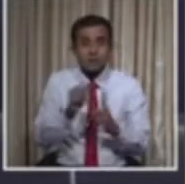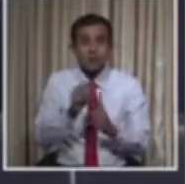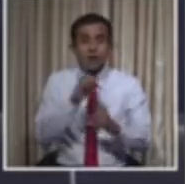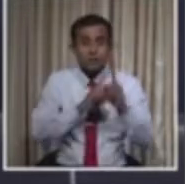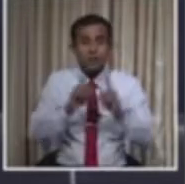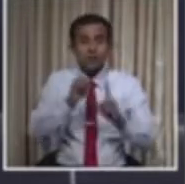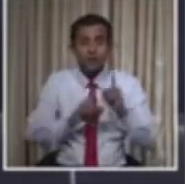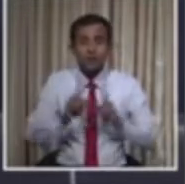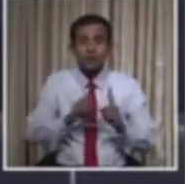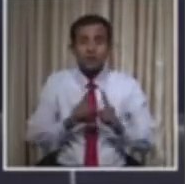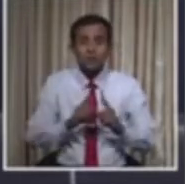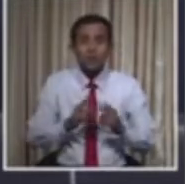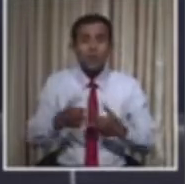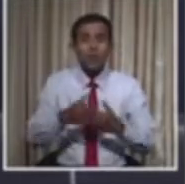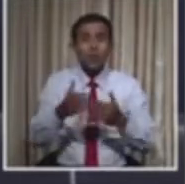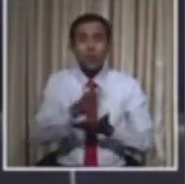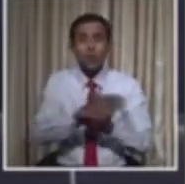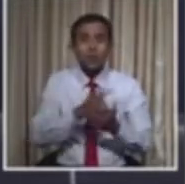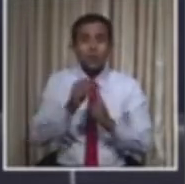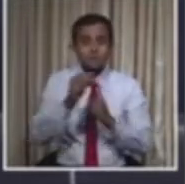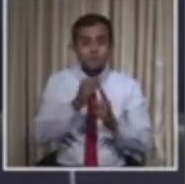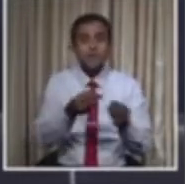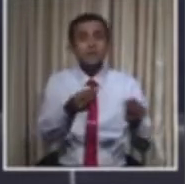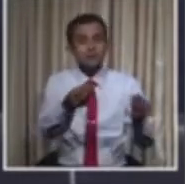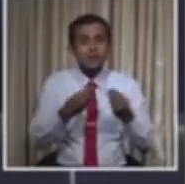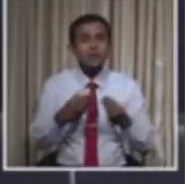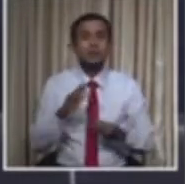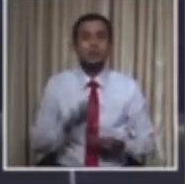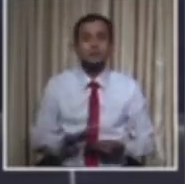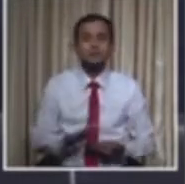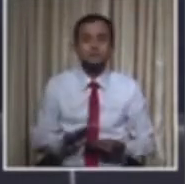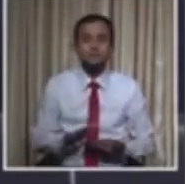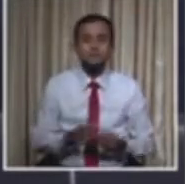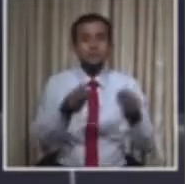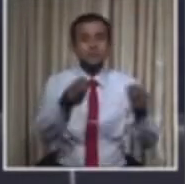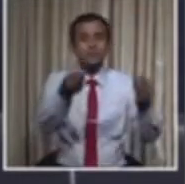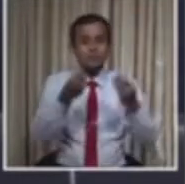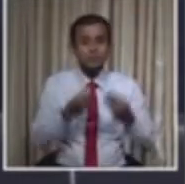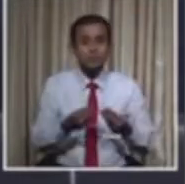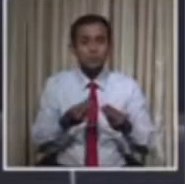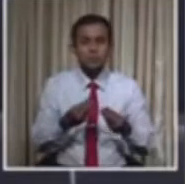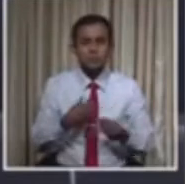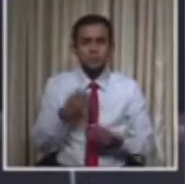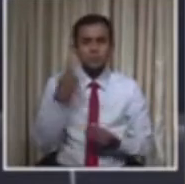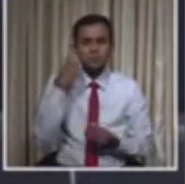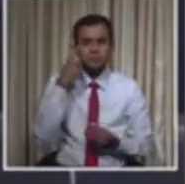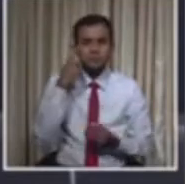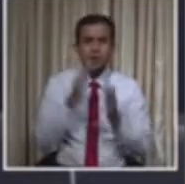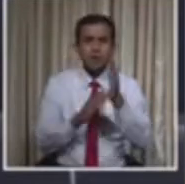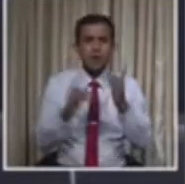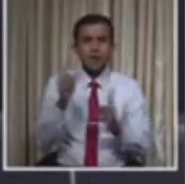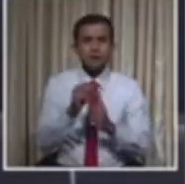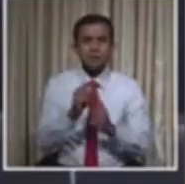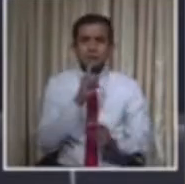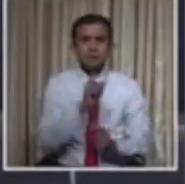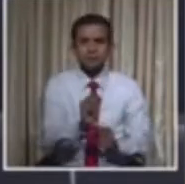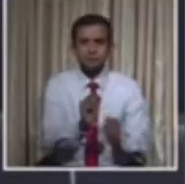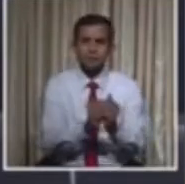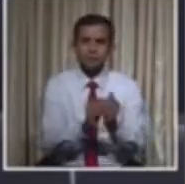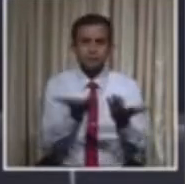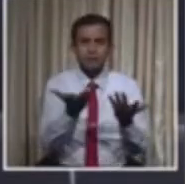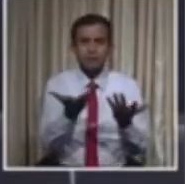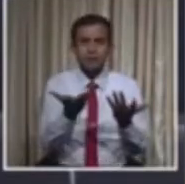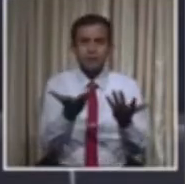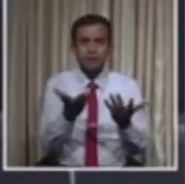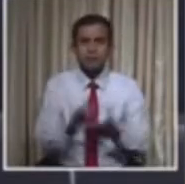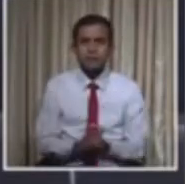කරනවා. මේ ඔක්කොම පාර්ලිමේන්තුවට ඉදිරිපත් කරන්න ඕනේ. ඉතින් ඉදිරිපත් කරන එක මං හිතන්නේ ඇමතිවරයෙක්ට කියලා වැඩක් නැහැ. මොකද